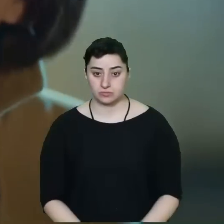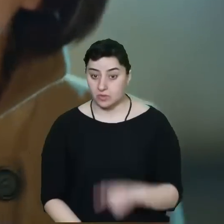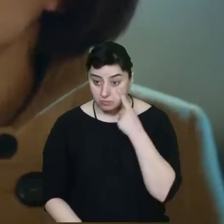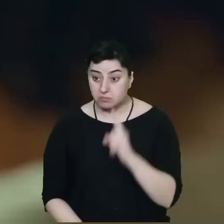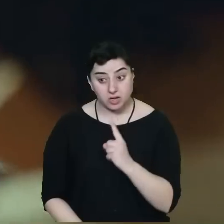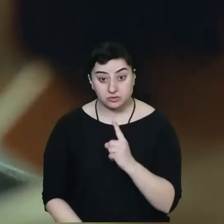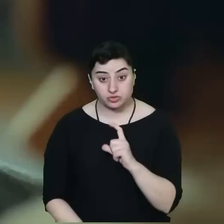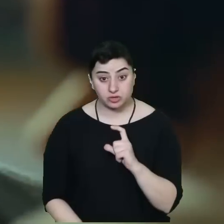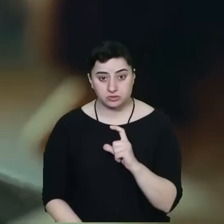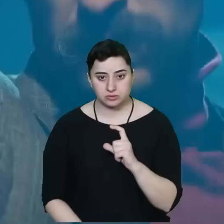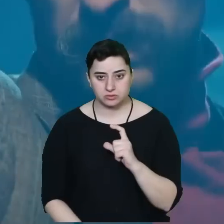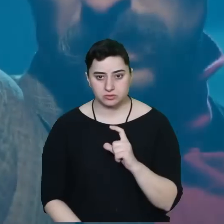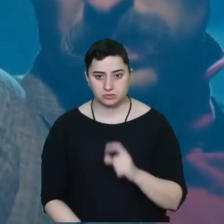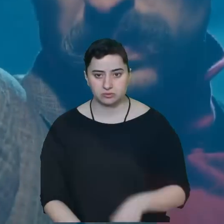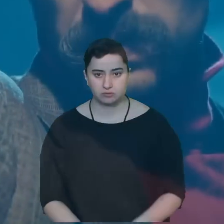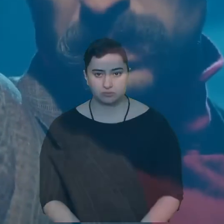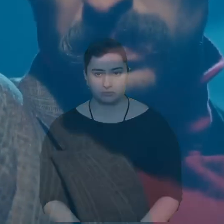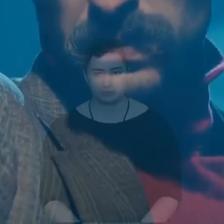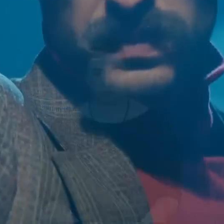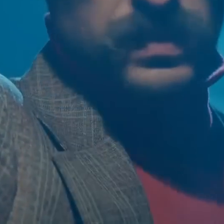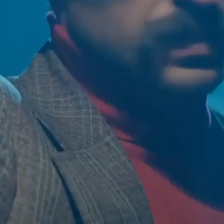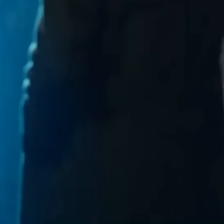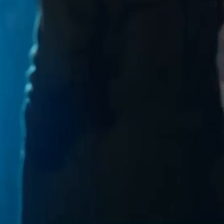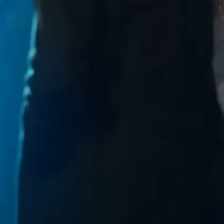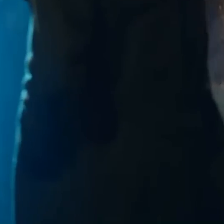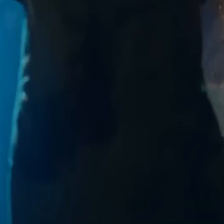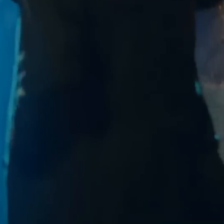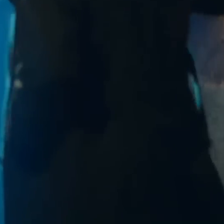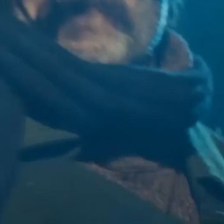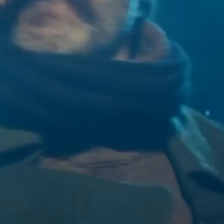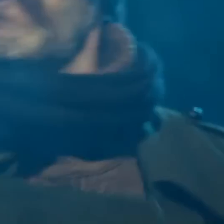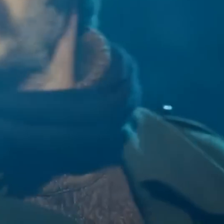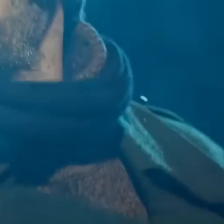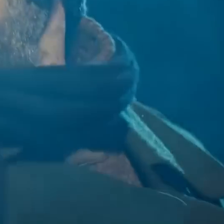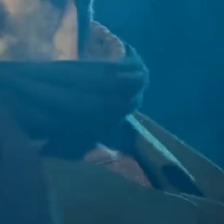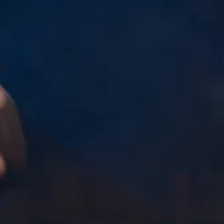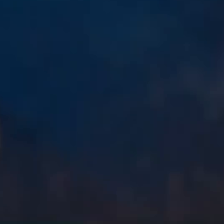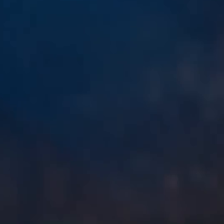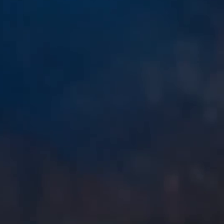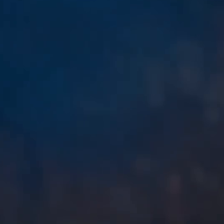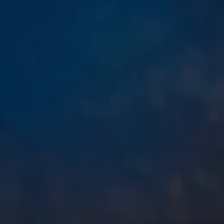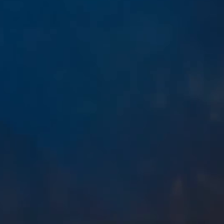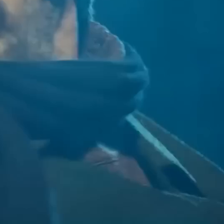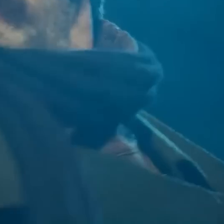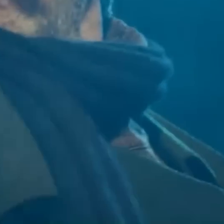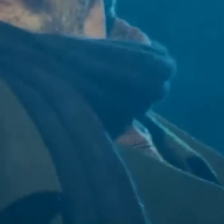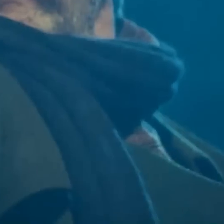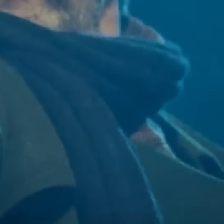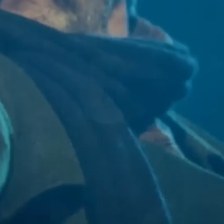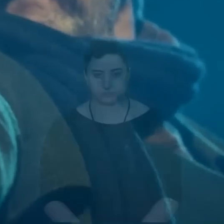Bak Cahit. Adam seslerini arkasına dönme gafletinde bulunmuştu ki Selim'le piyangocu silahlarına